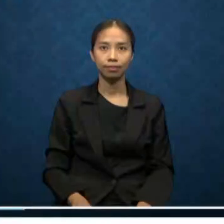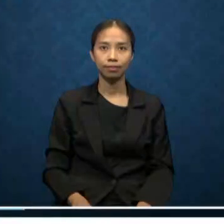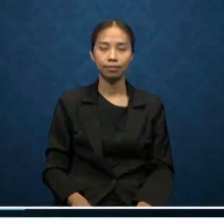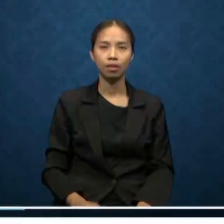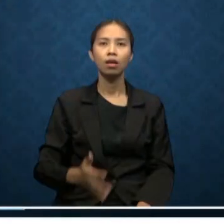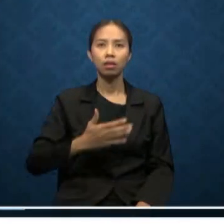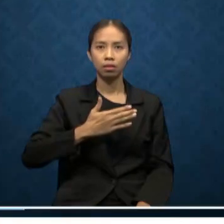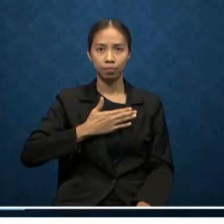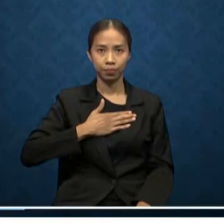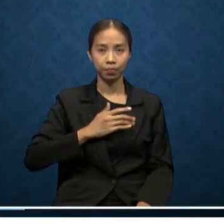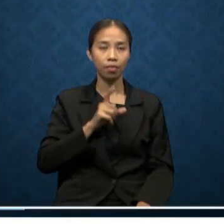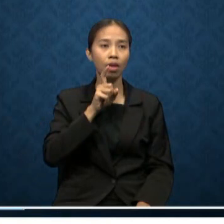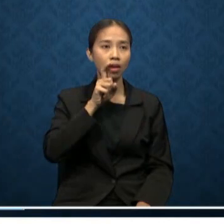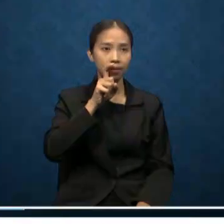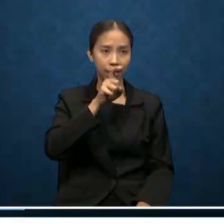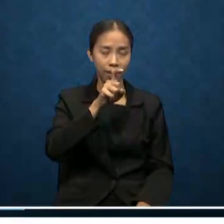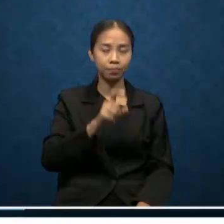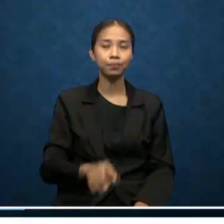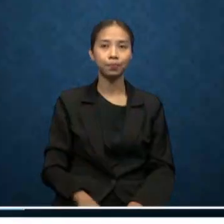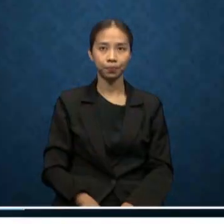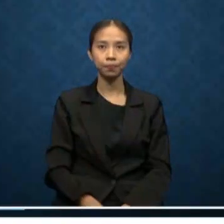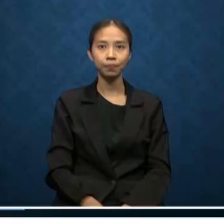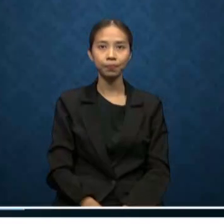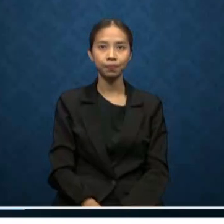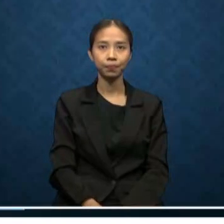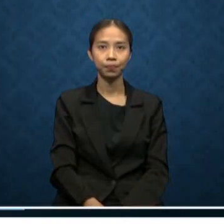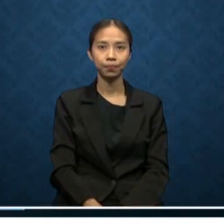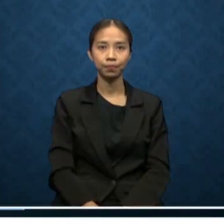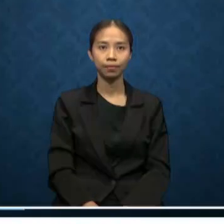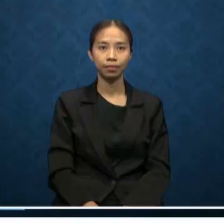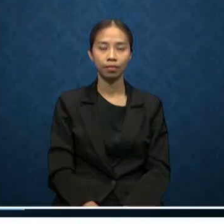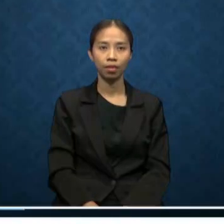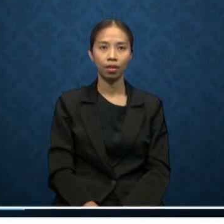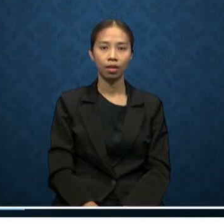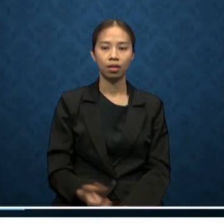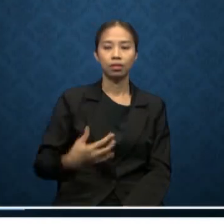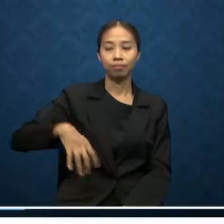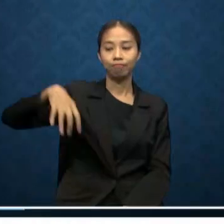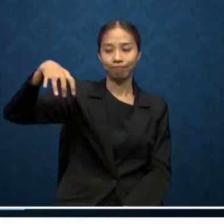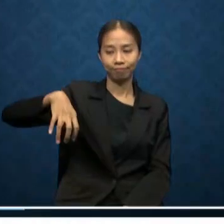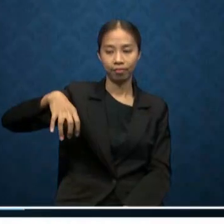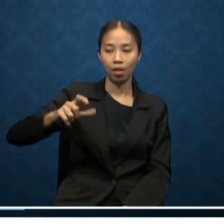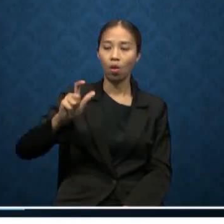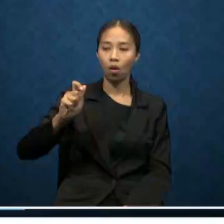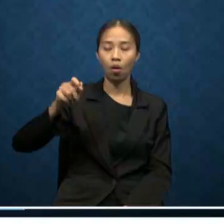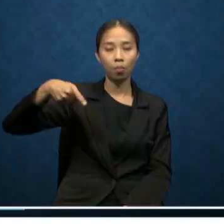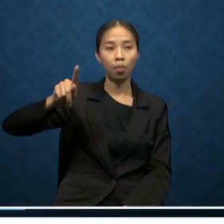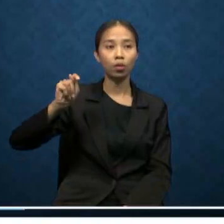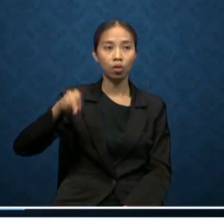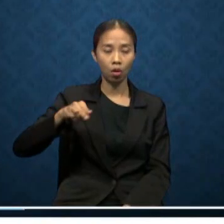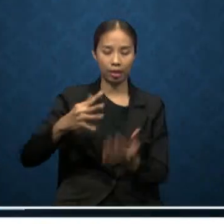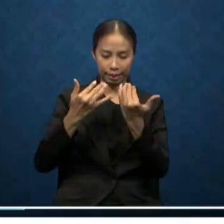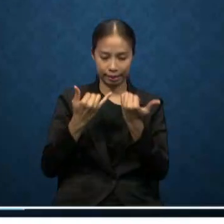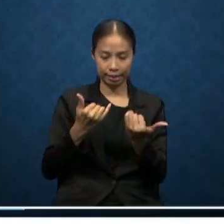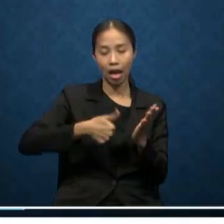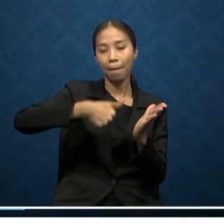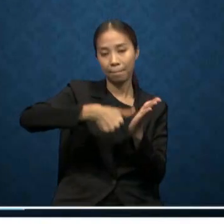กัผมขอตั้งกระทถามงั้ปีว่กัโวอครังexc Riceio O fragile ปกรณสูท้องถินได้จเก็ภาษีท